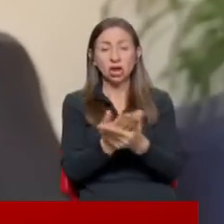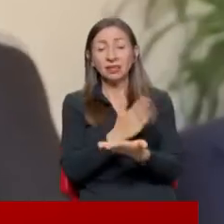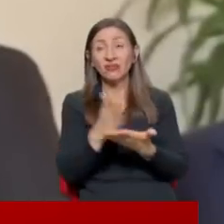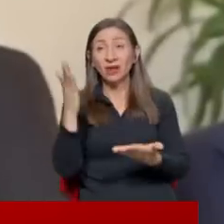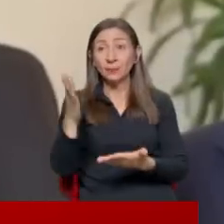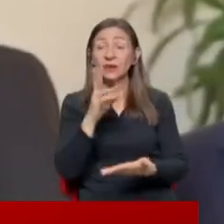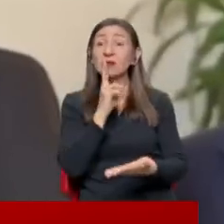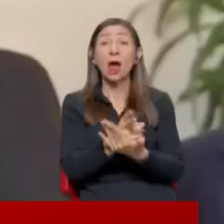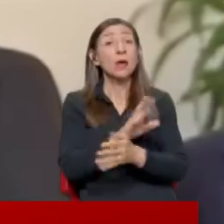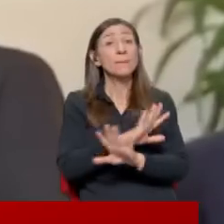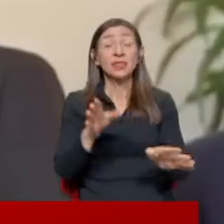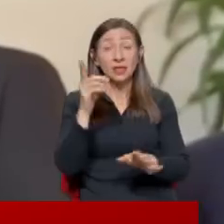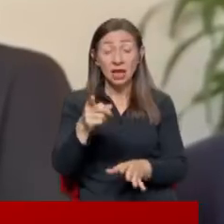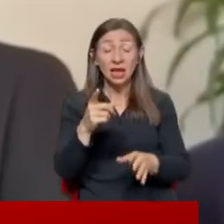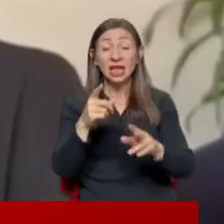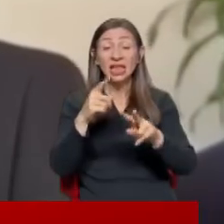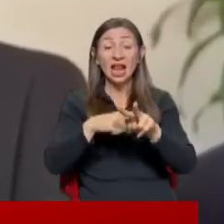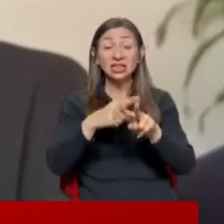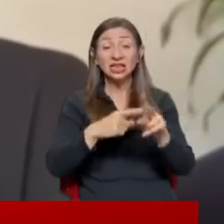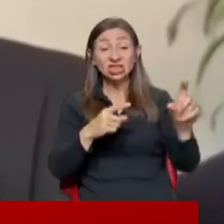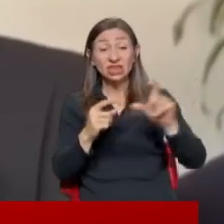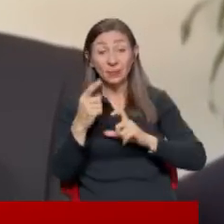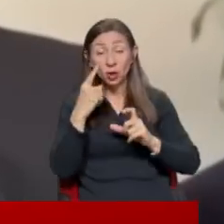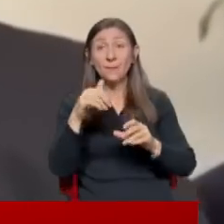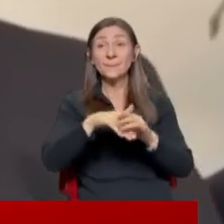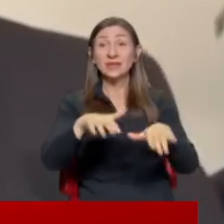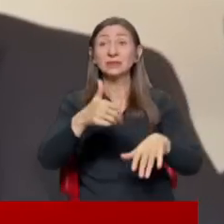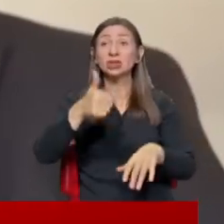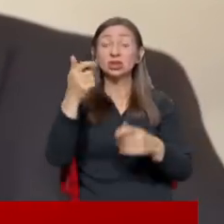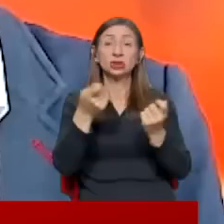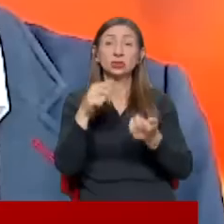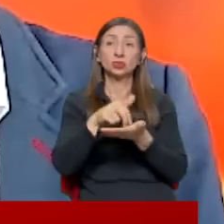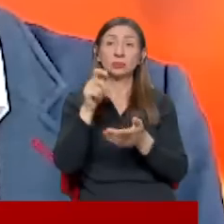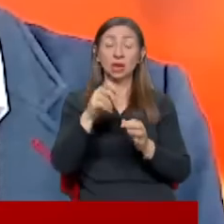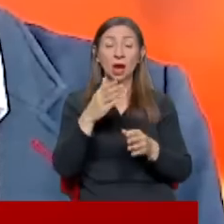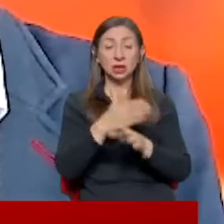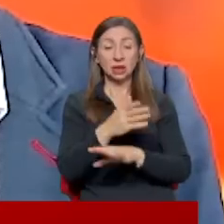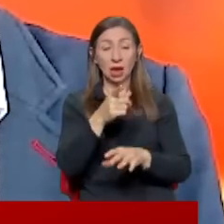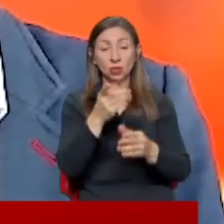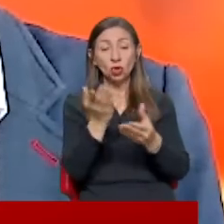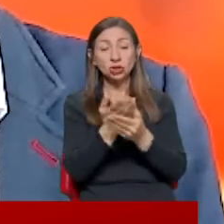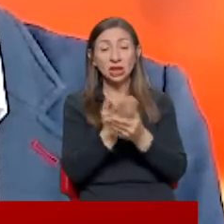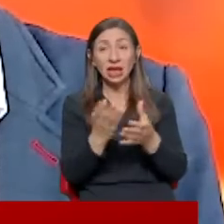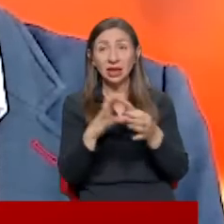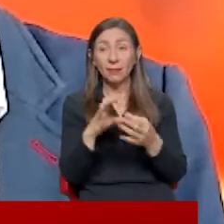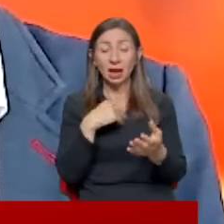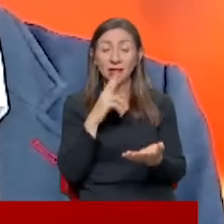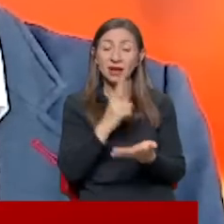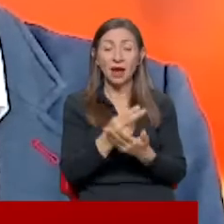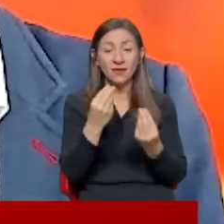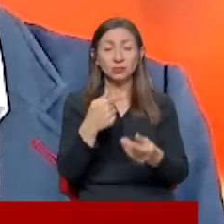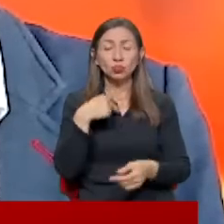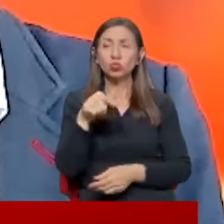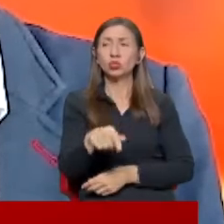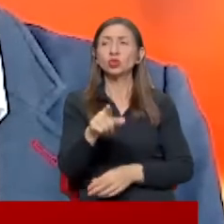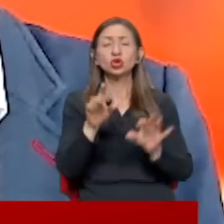ediyor. Hüküm verilmiş. Yargıtay'dan gelecek cevaba göre meclis başkanlığı hareket edecektir. Aslında dosyanın esasına ilişkin ben kararımı verdim. Kararım da